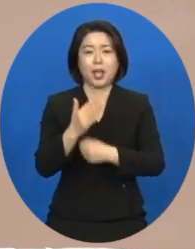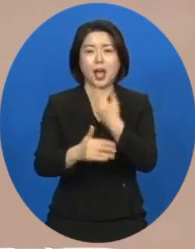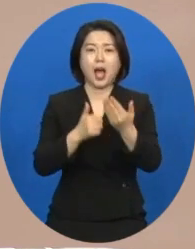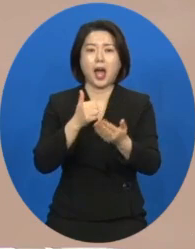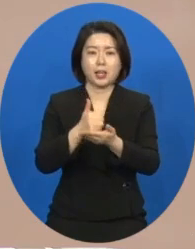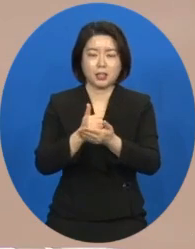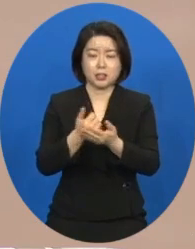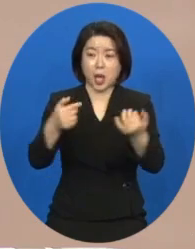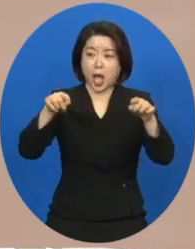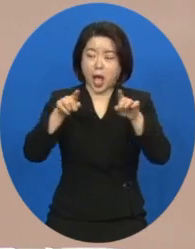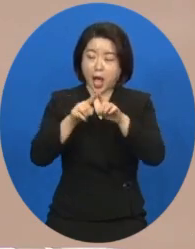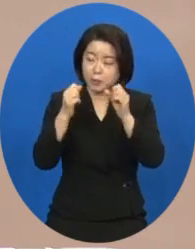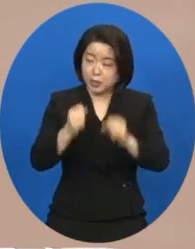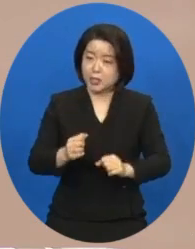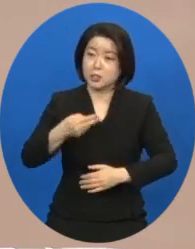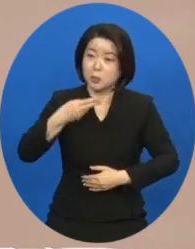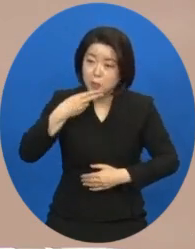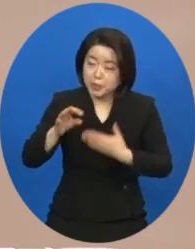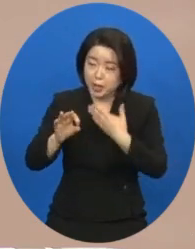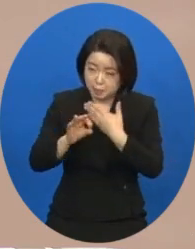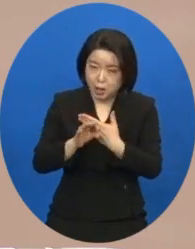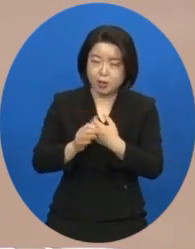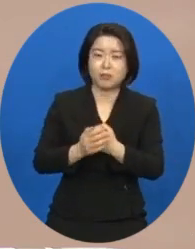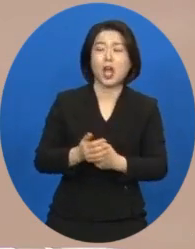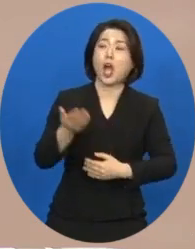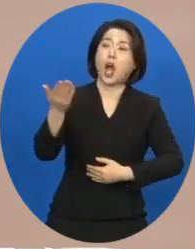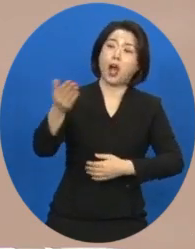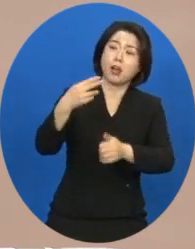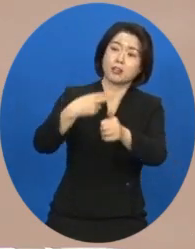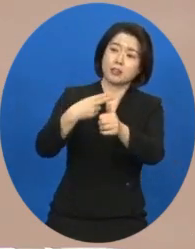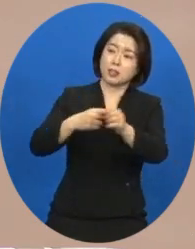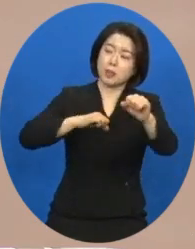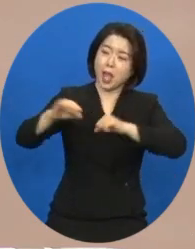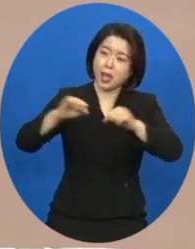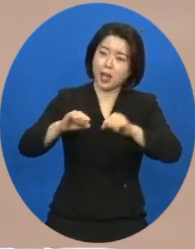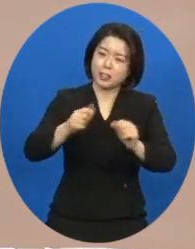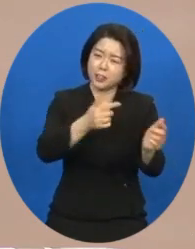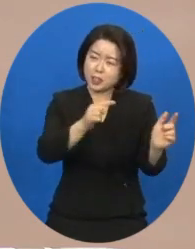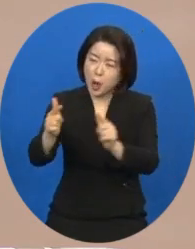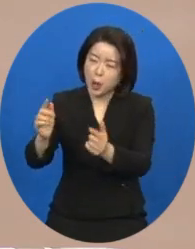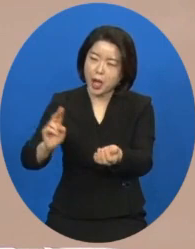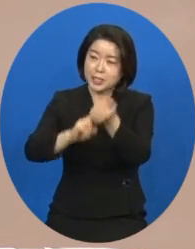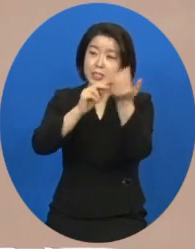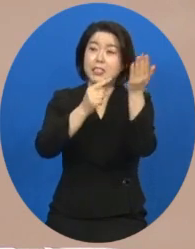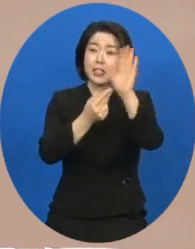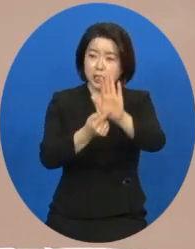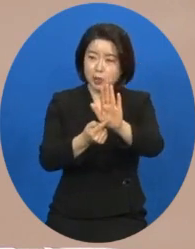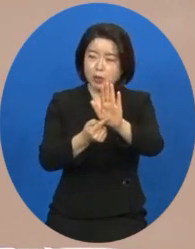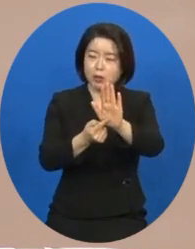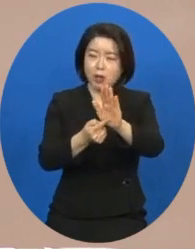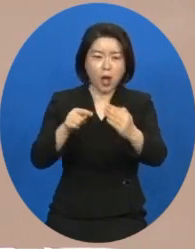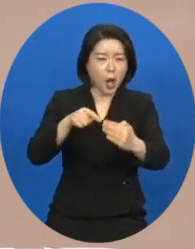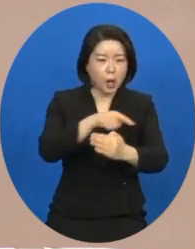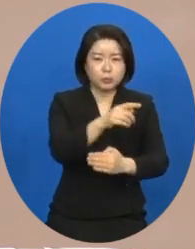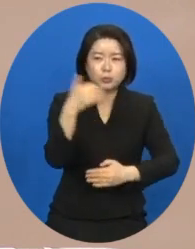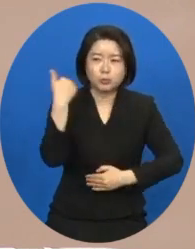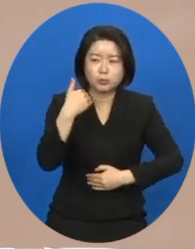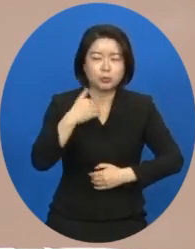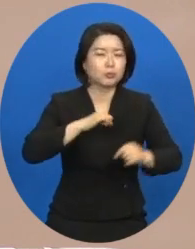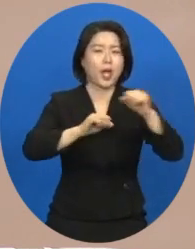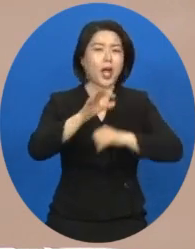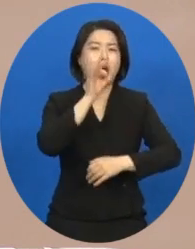하나님께서 함께 하지 않으시면 선생님께서 행하시는 그런 표징들을 아무도 행할 수